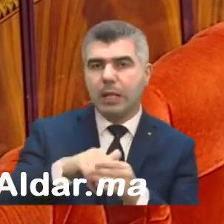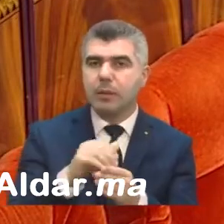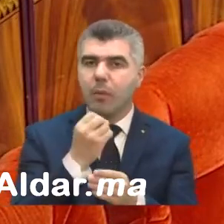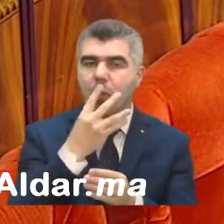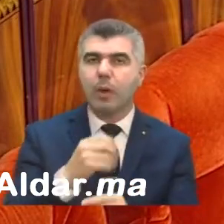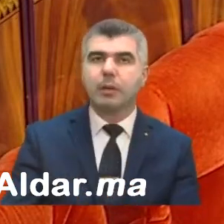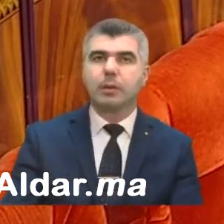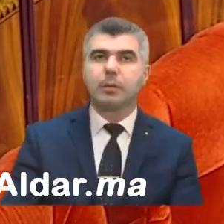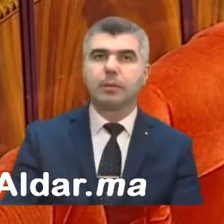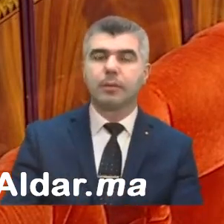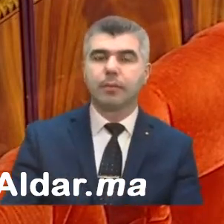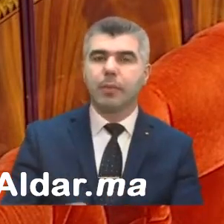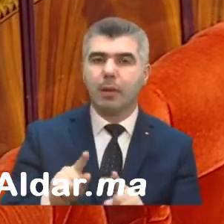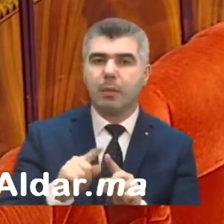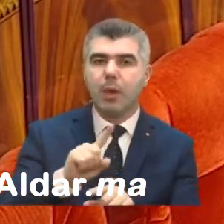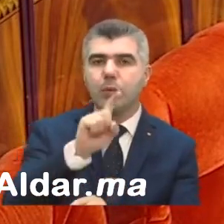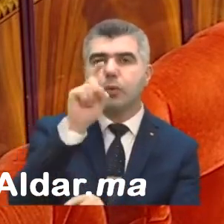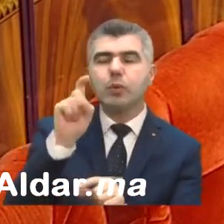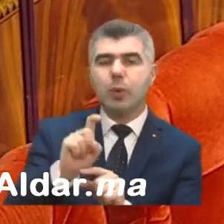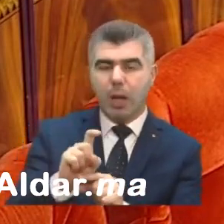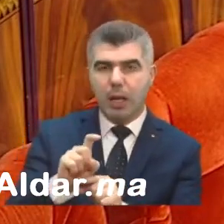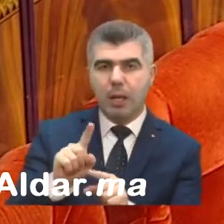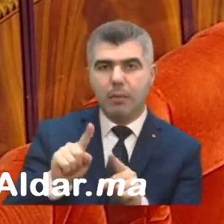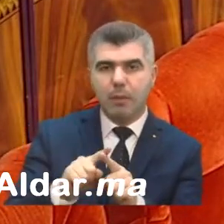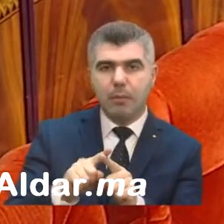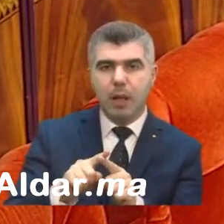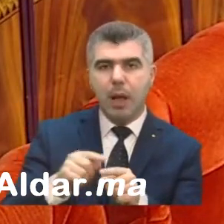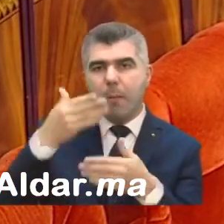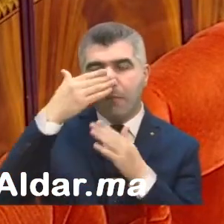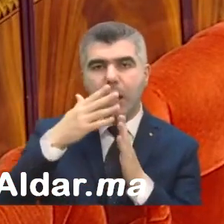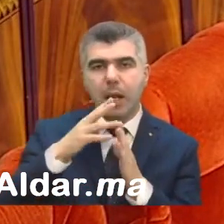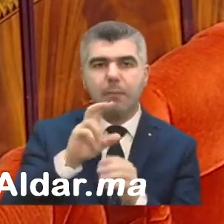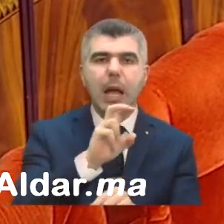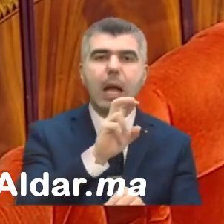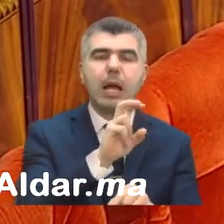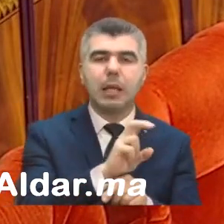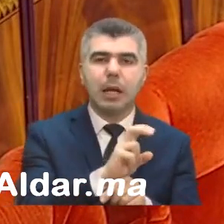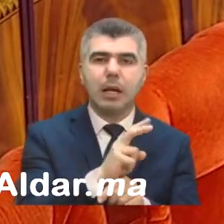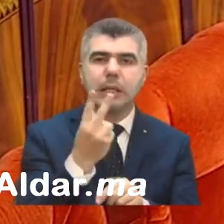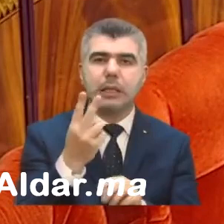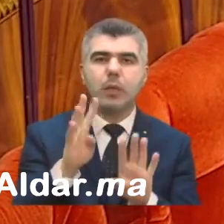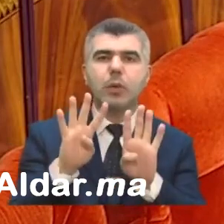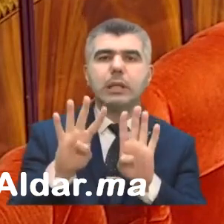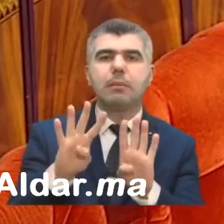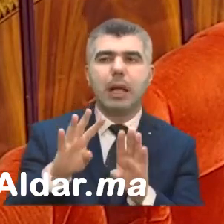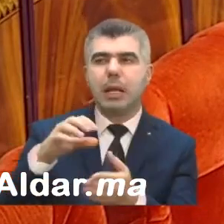الاشتراكي، منين يجيني سؤال كتابي في حصيله مخطط المغرب الاخضر في 82 اقليم؟